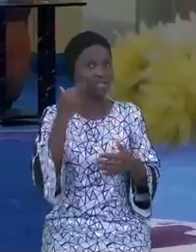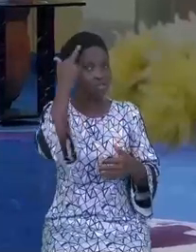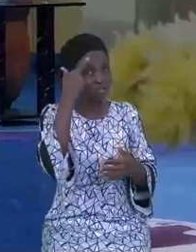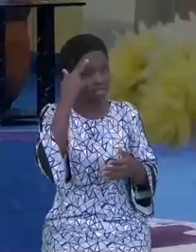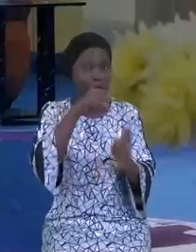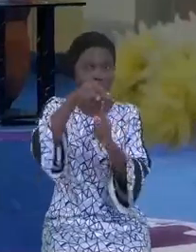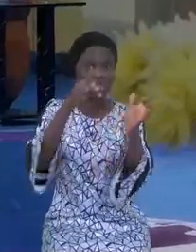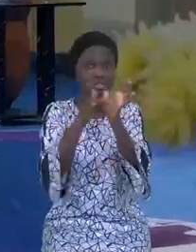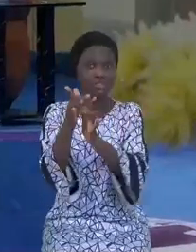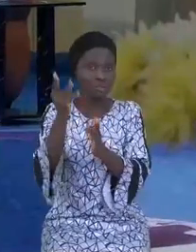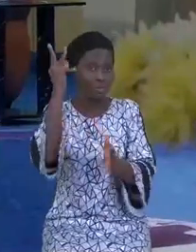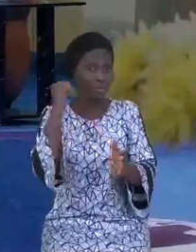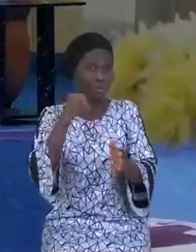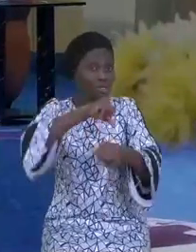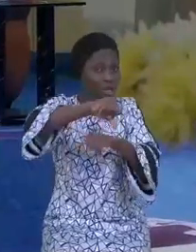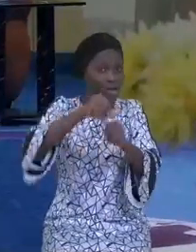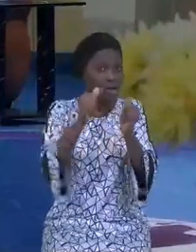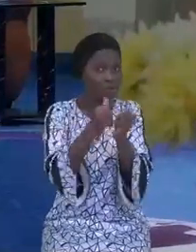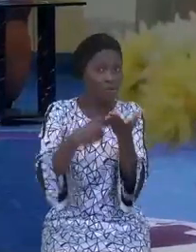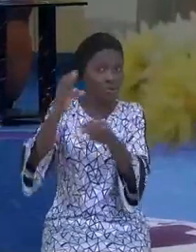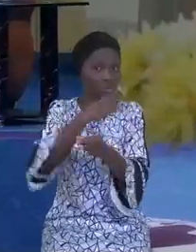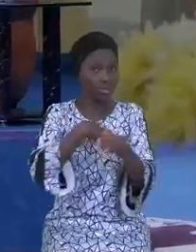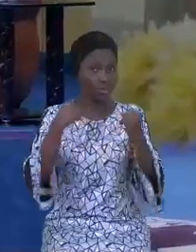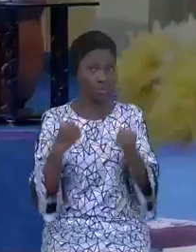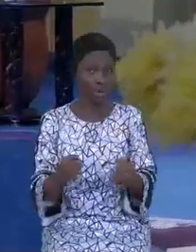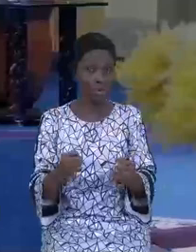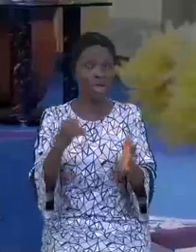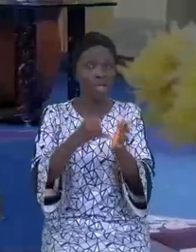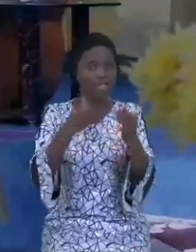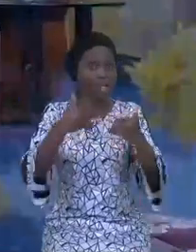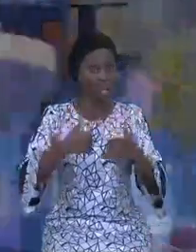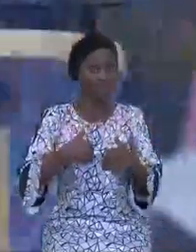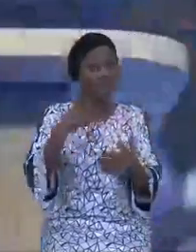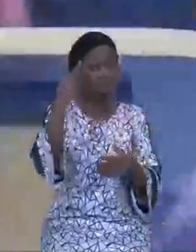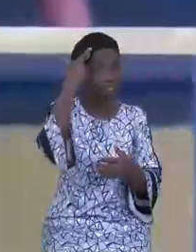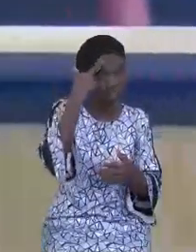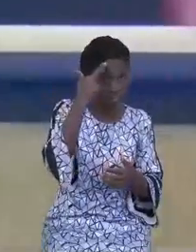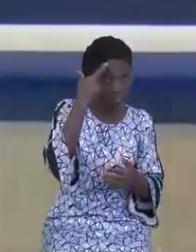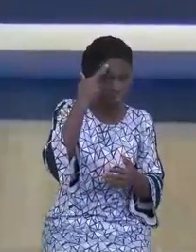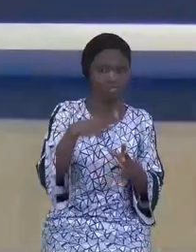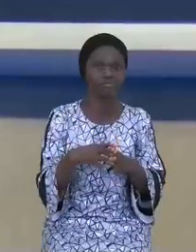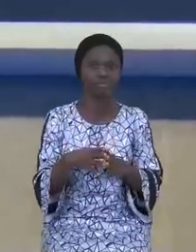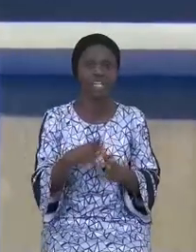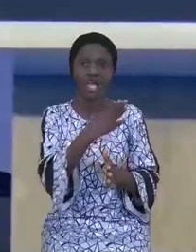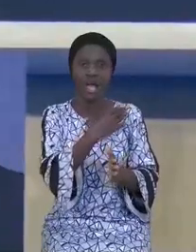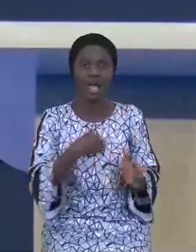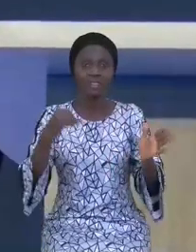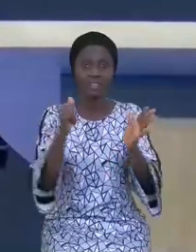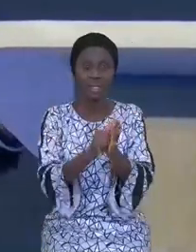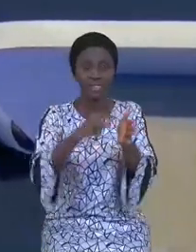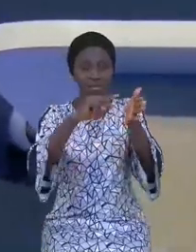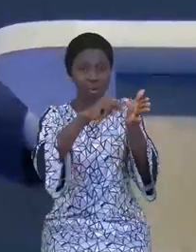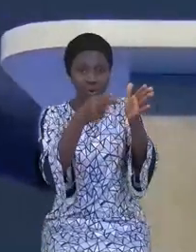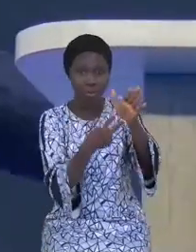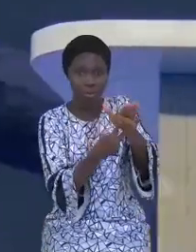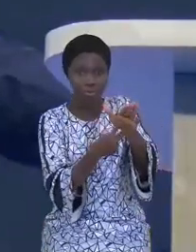oint du Saint-Esprit et de puissance, il avait un objectif. Et cet objectif,